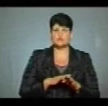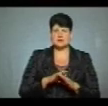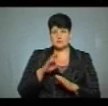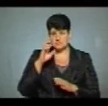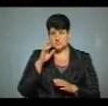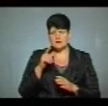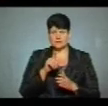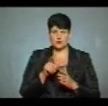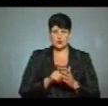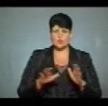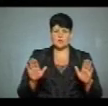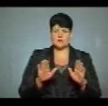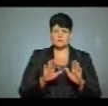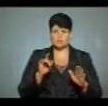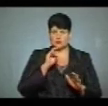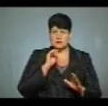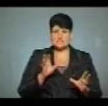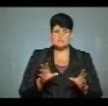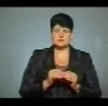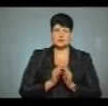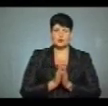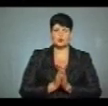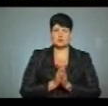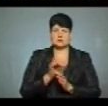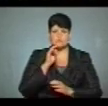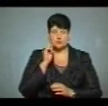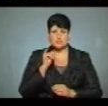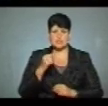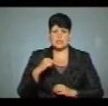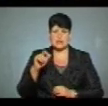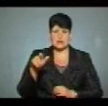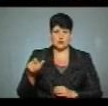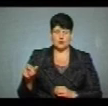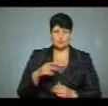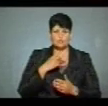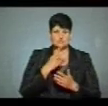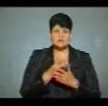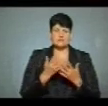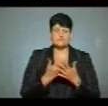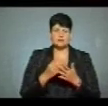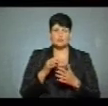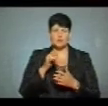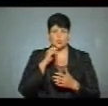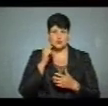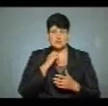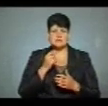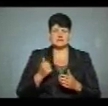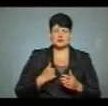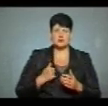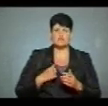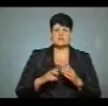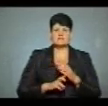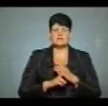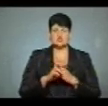гімну України і спільної молитви за Україну та її героїв. Продемонстрували фільм про українських військових священників.